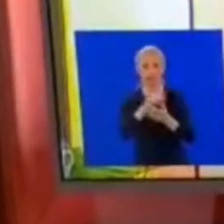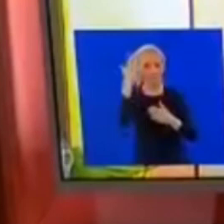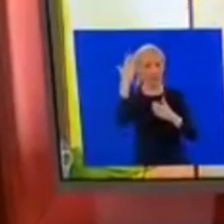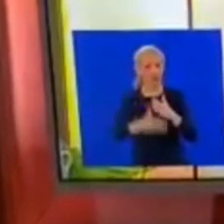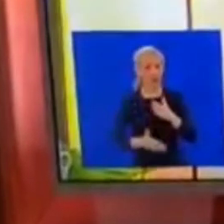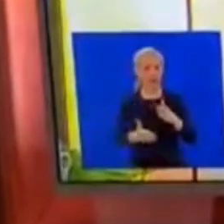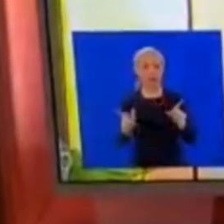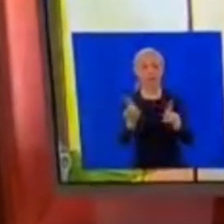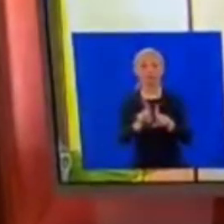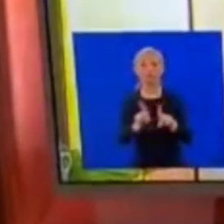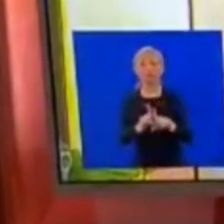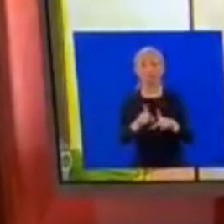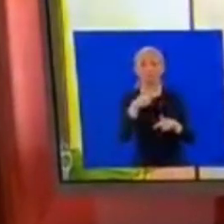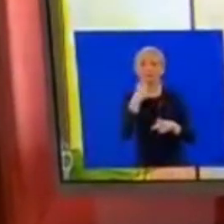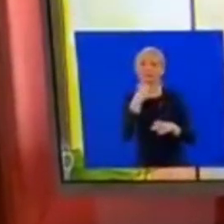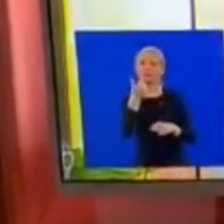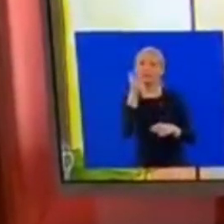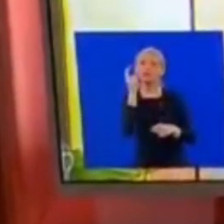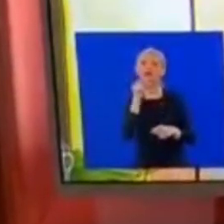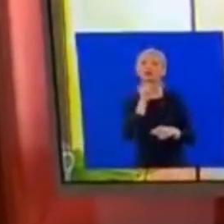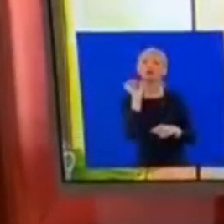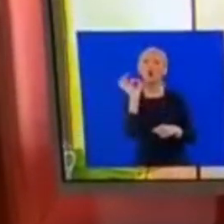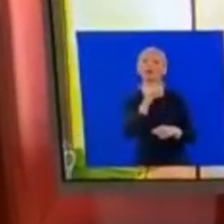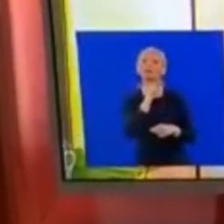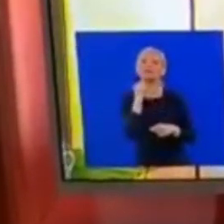koncu, jedan dobar svećenik